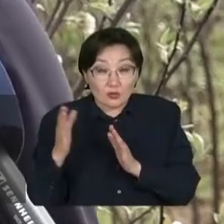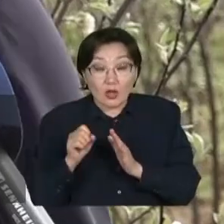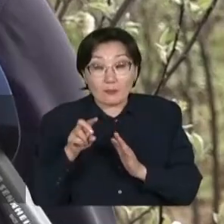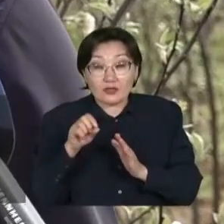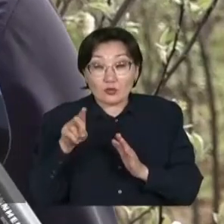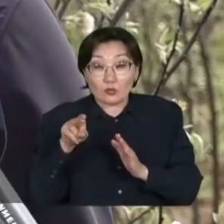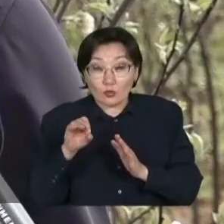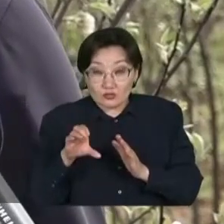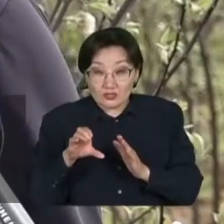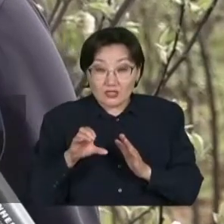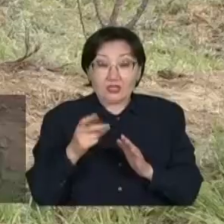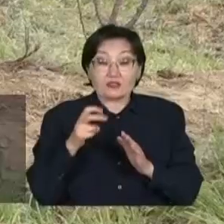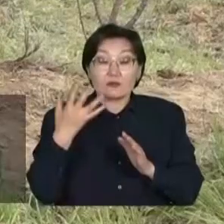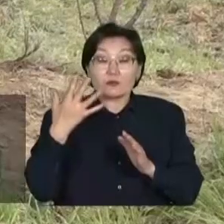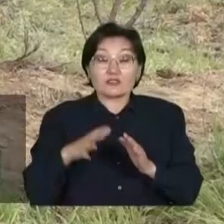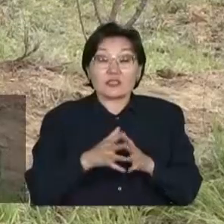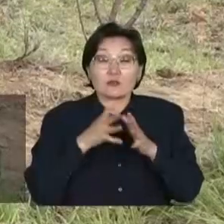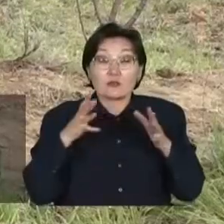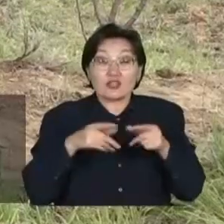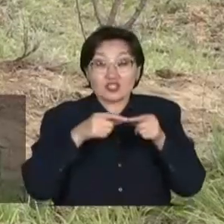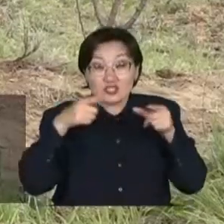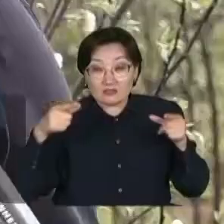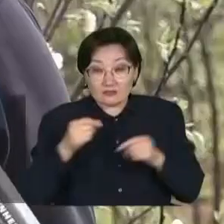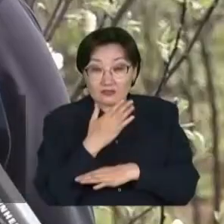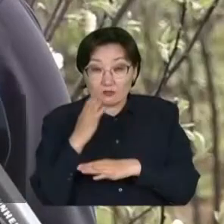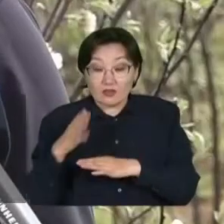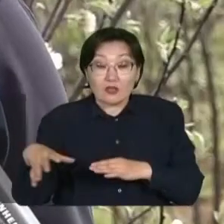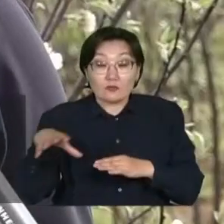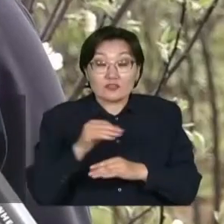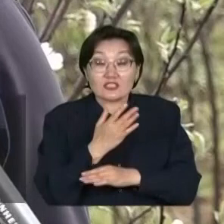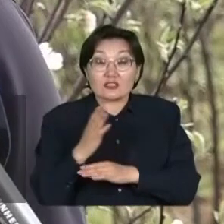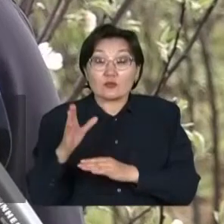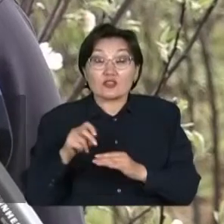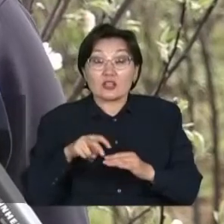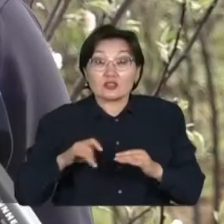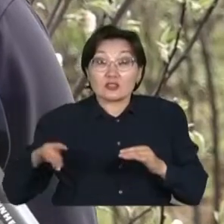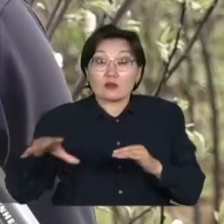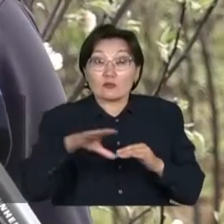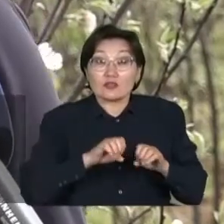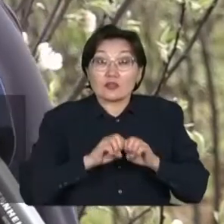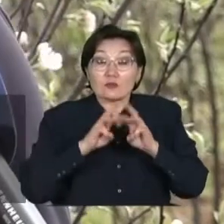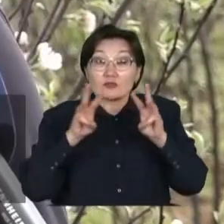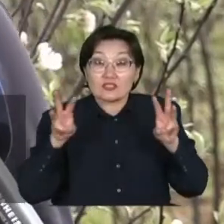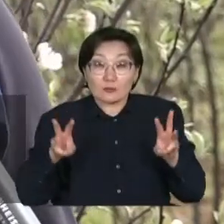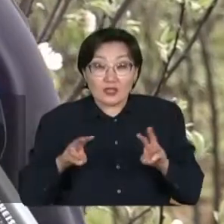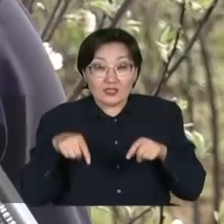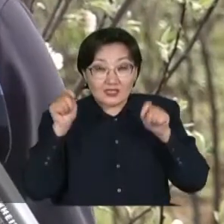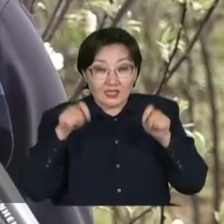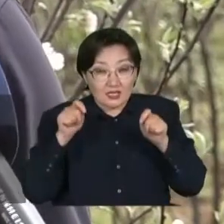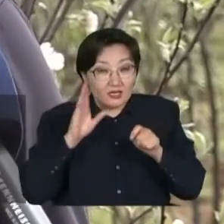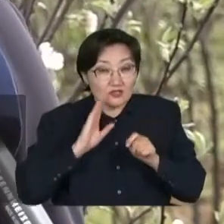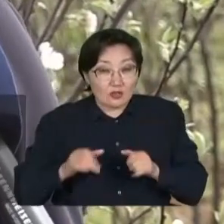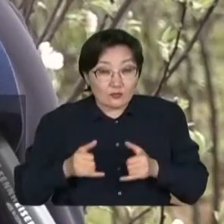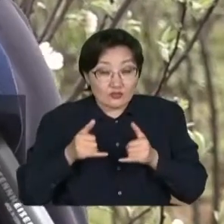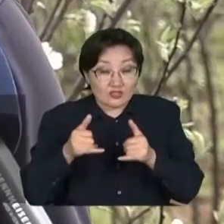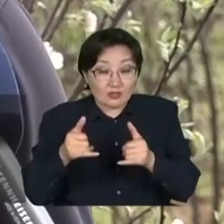абрикос. 250 – это большелиственные деревья. Все деревья будут в Алатауском районе обеспечены капельным орошением. Эту